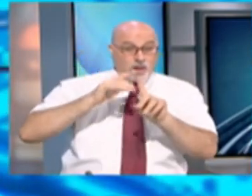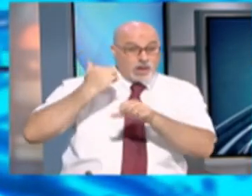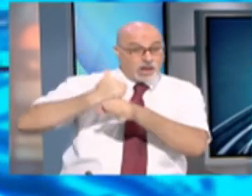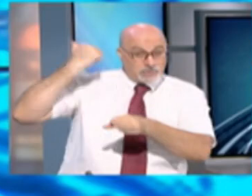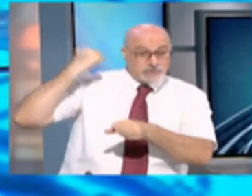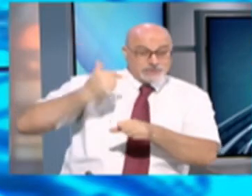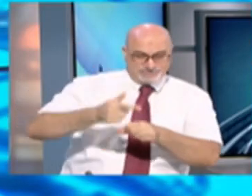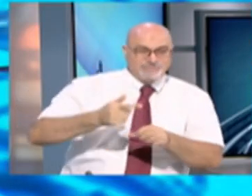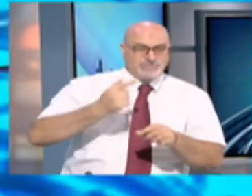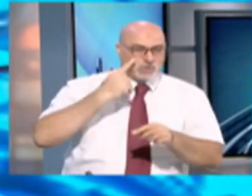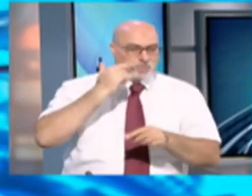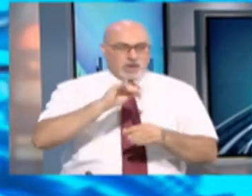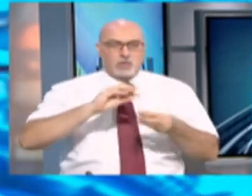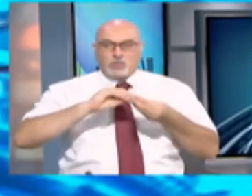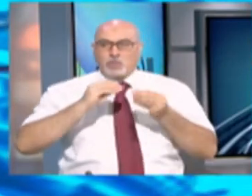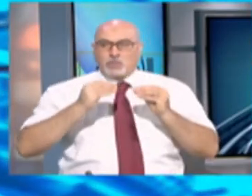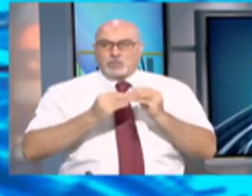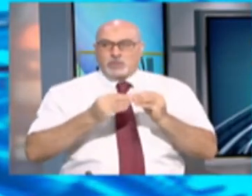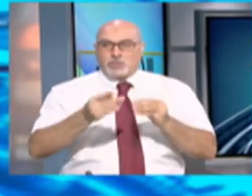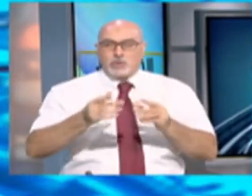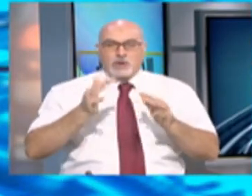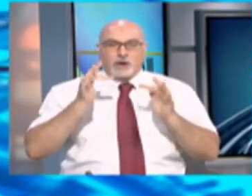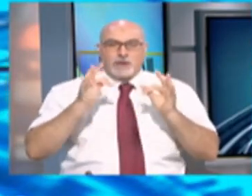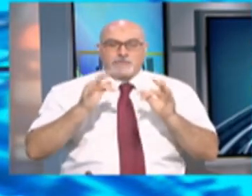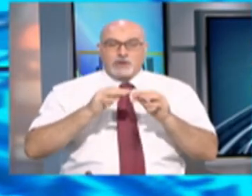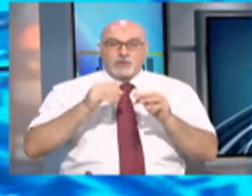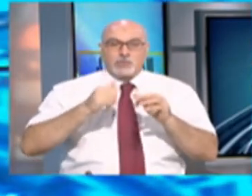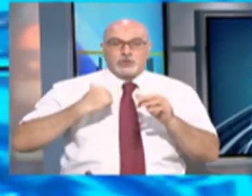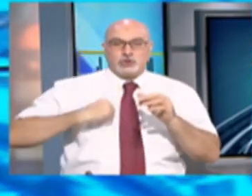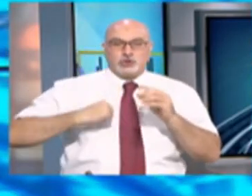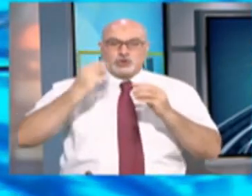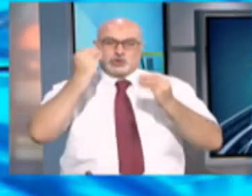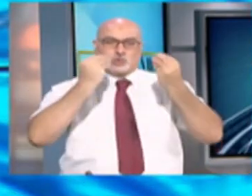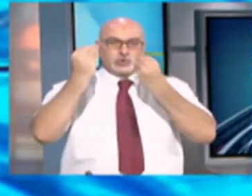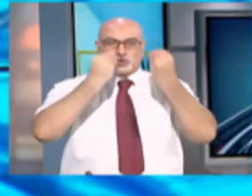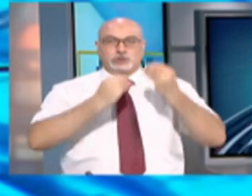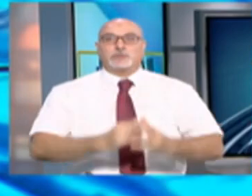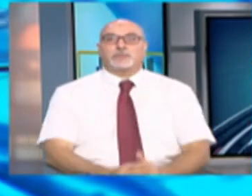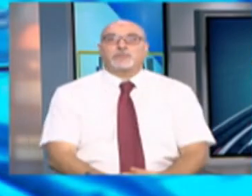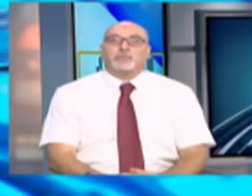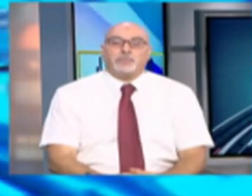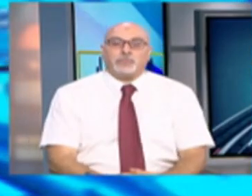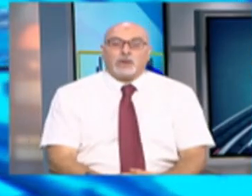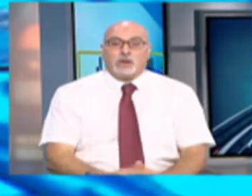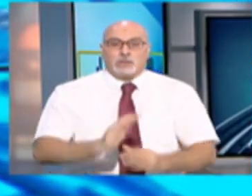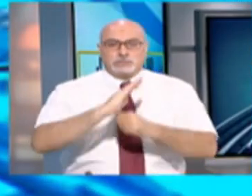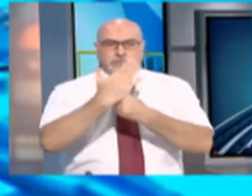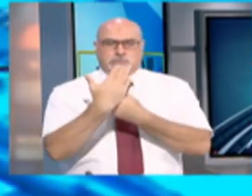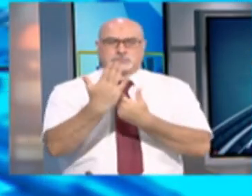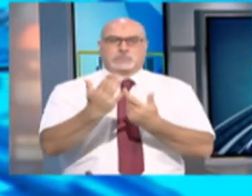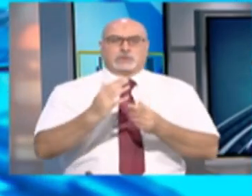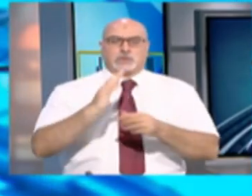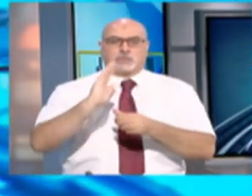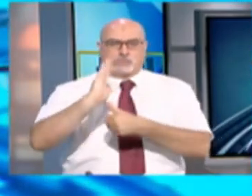هذا المجال، خاصة ما تعلق بالجراحة التجميلية. وخلال العرض الذي قدم له حول هذا